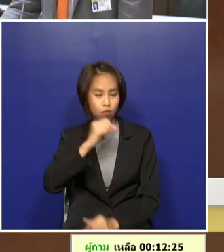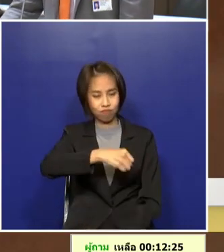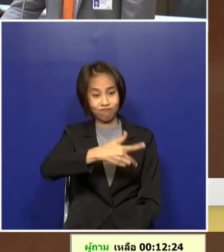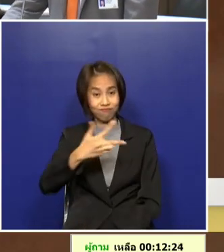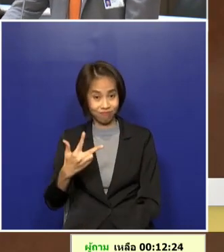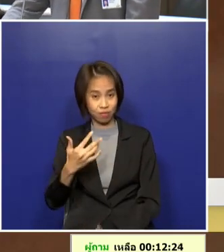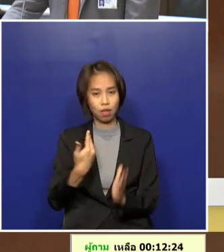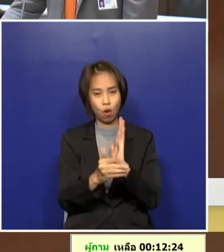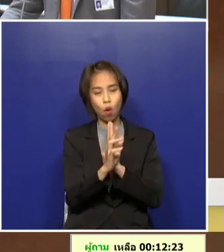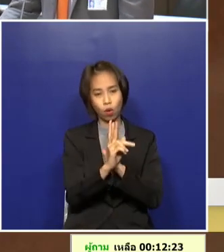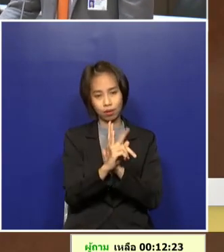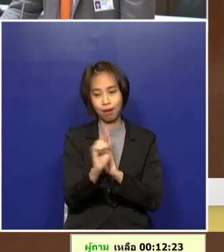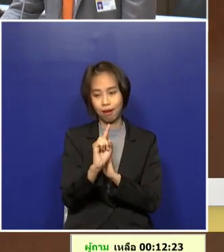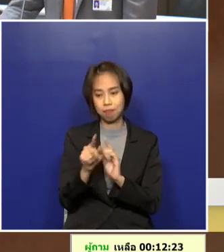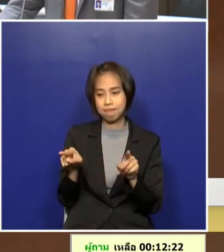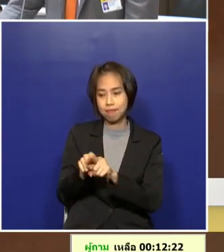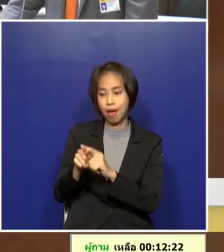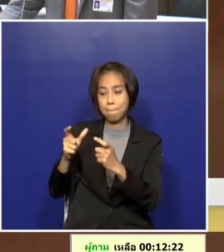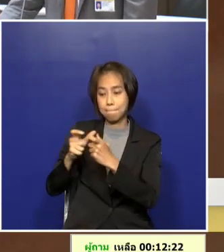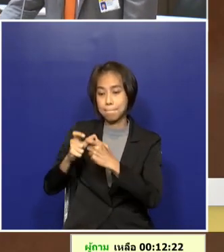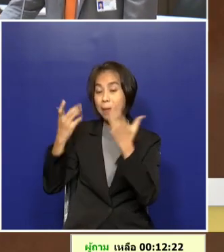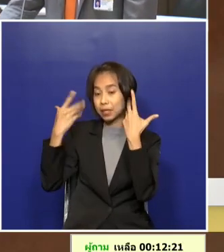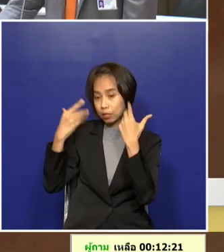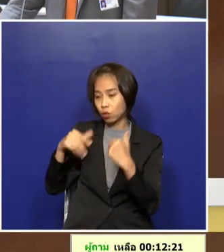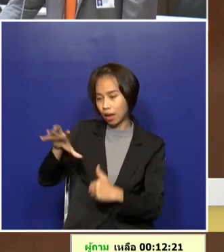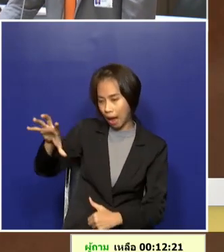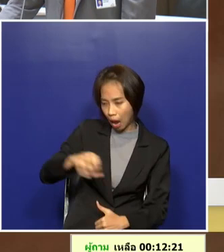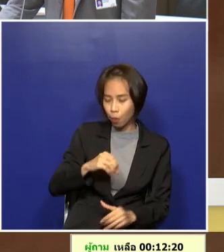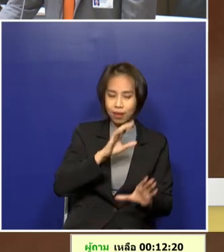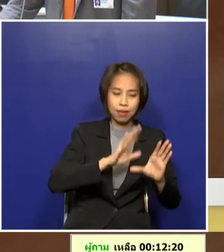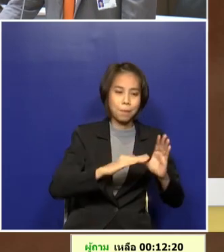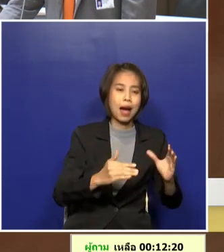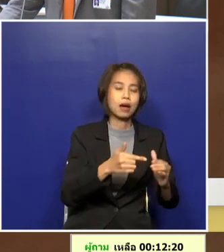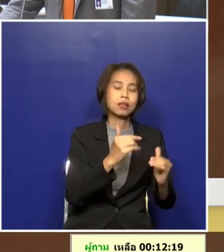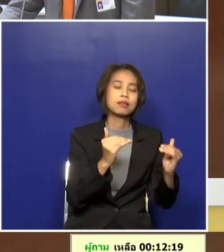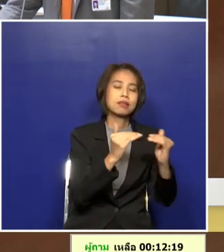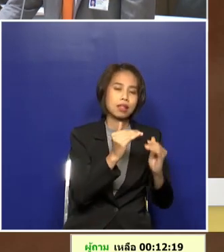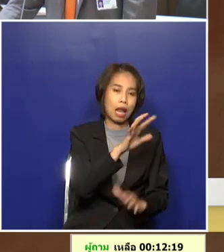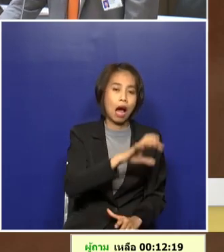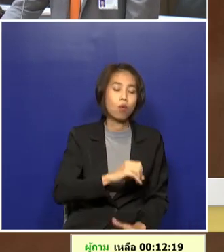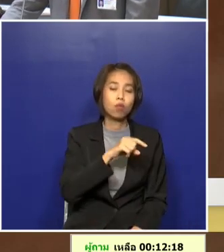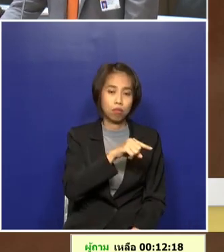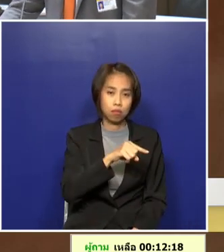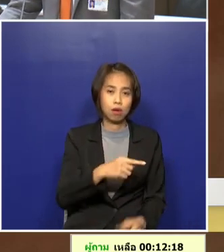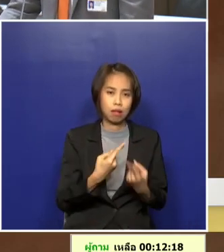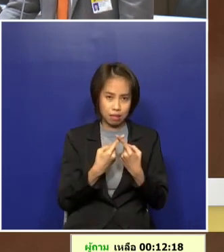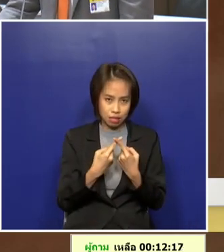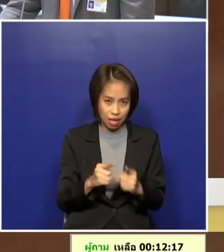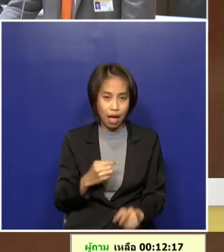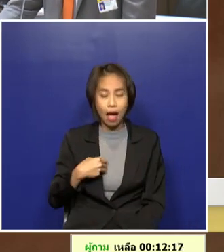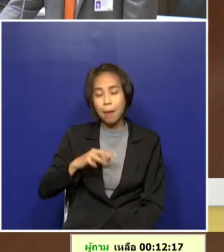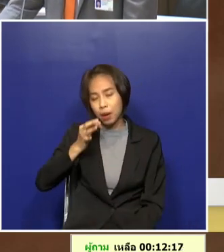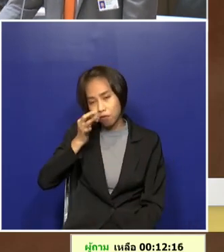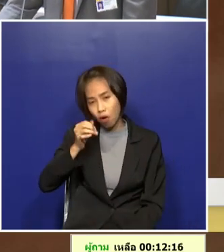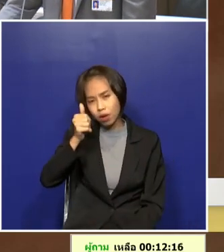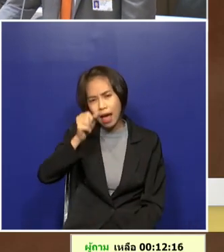นแก่นเนี่ยมีการสวมสิทธิ์เอาบัตรประชาชนท่านก็บอกว่าให้โทรแจ้งโอเคครับแต่คือท่านก็ต้องประชาสัมพันธ์ให้มากกว่านี้ครับว่าต่อไปมีออฟ